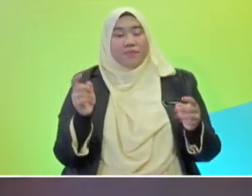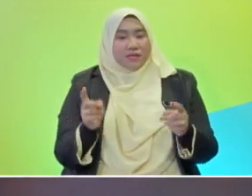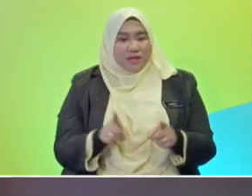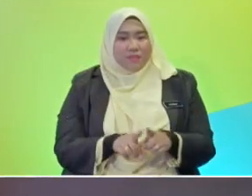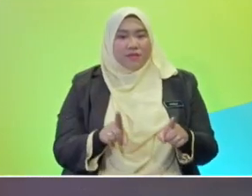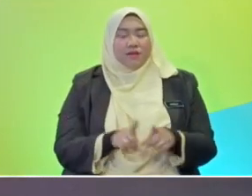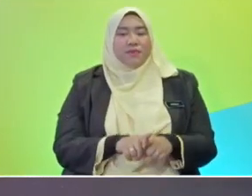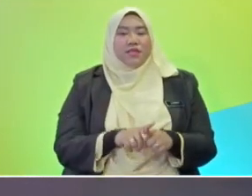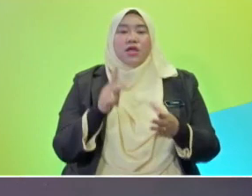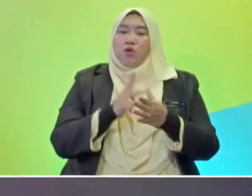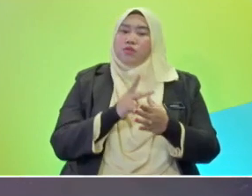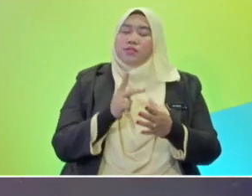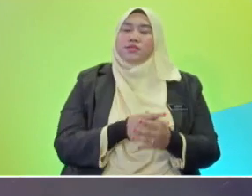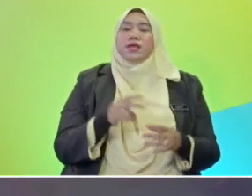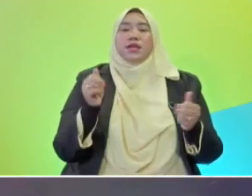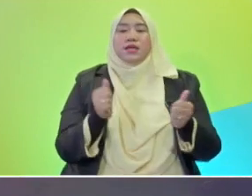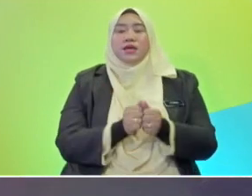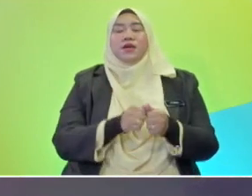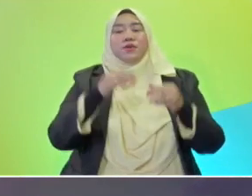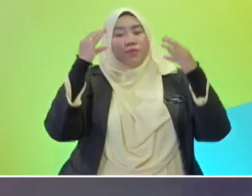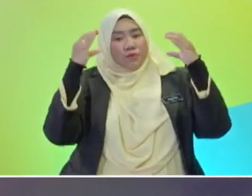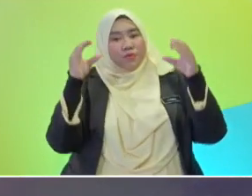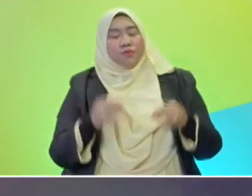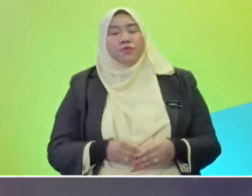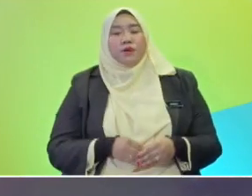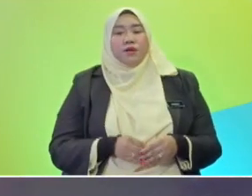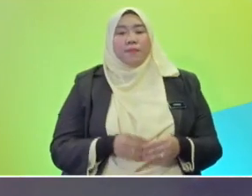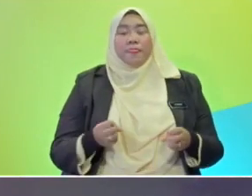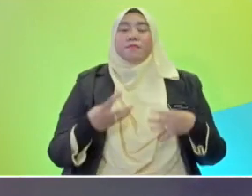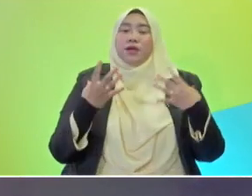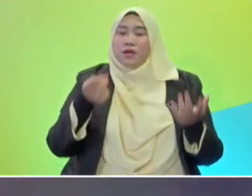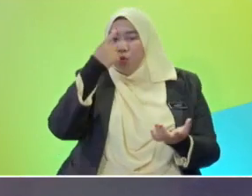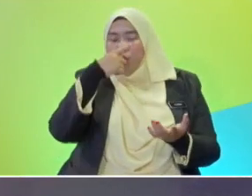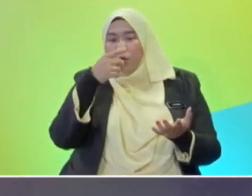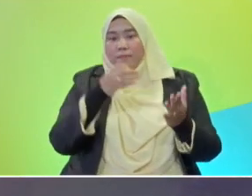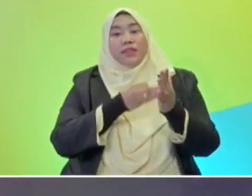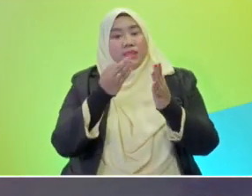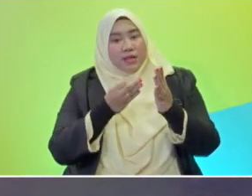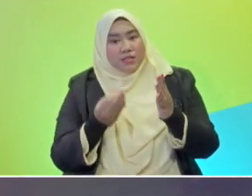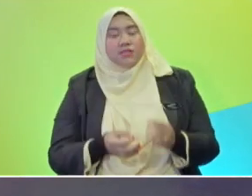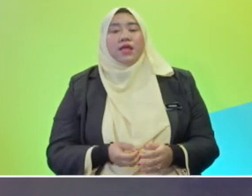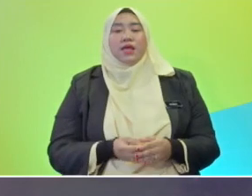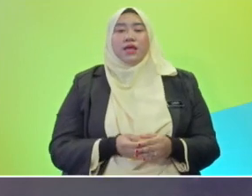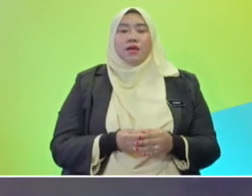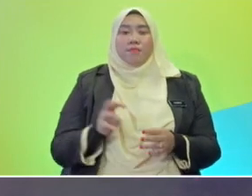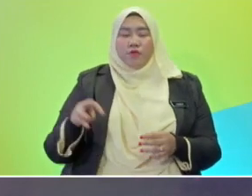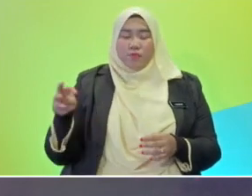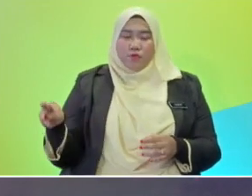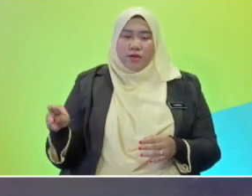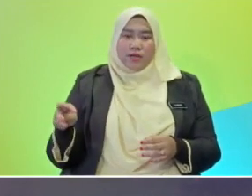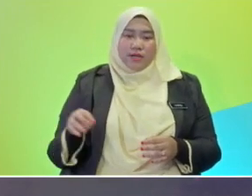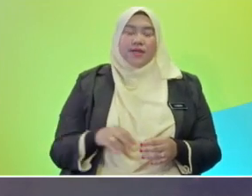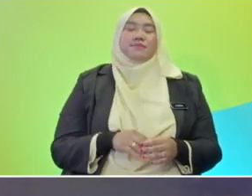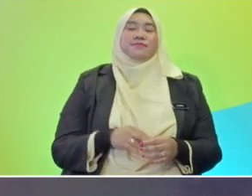kepada guru-guru di luar sana bagaimana untuk mentraksi murid-murid di sekolah untuk mata pelajaran sejarah di sekolah